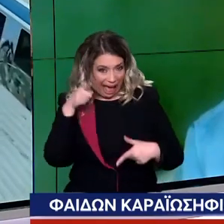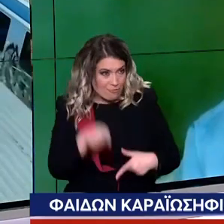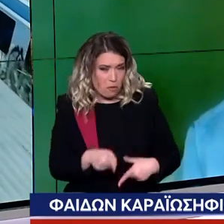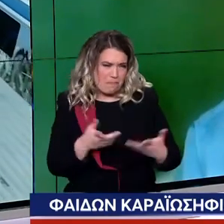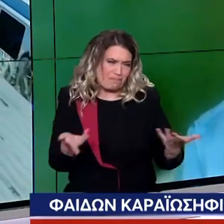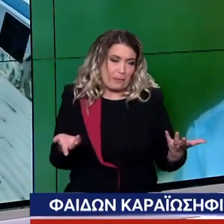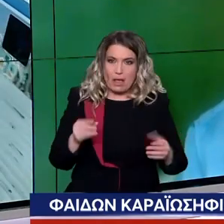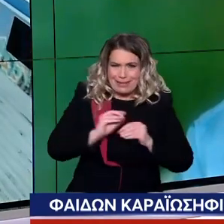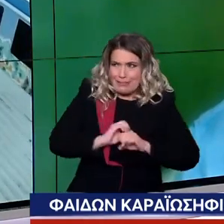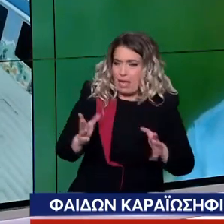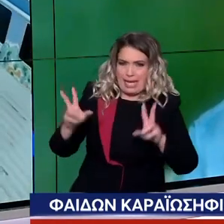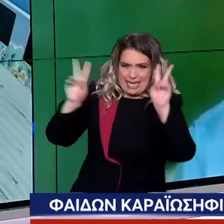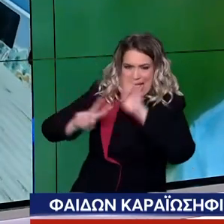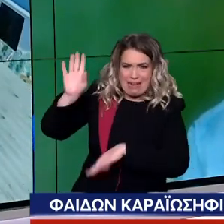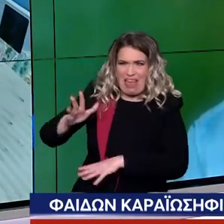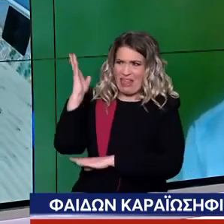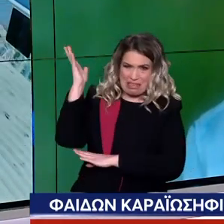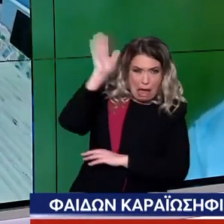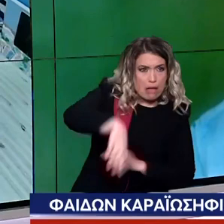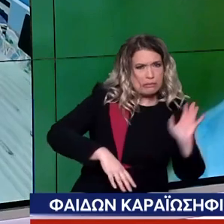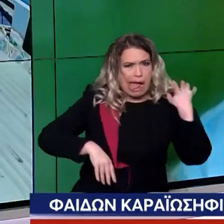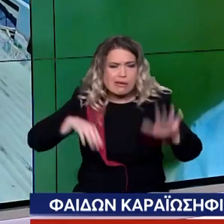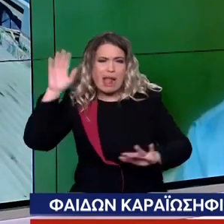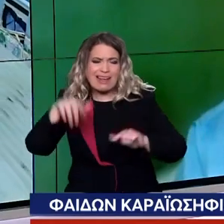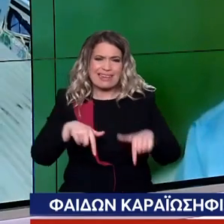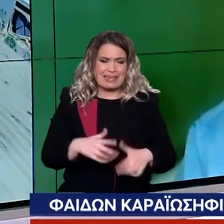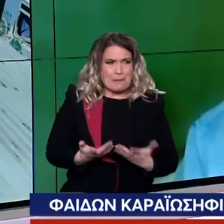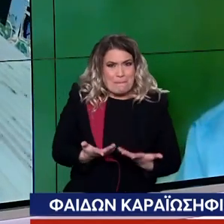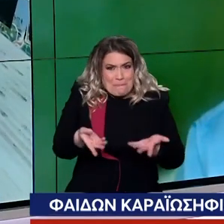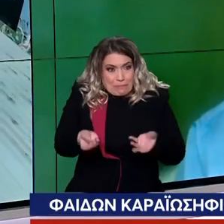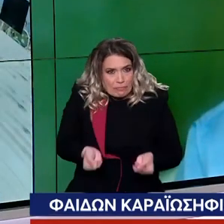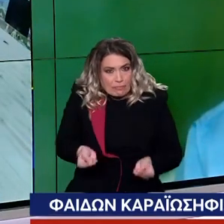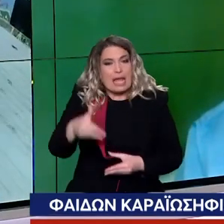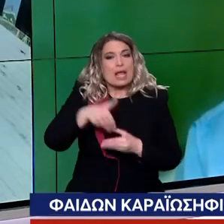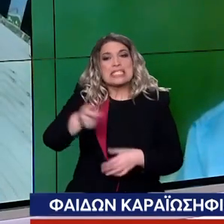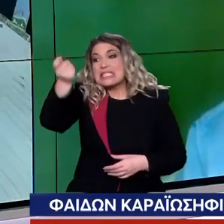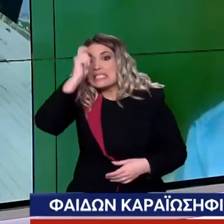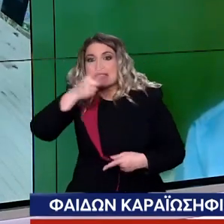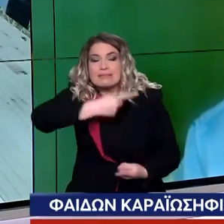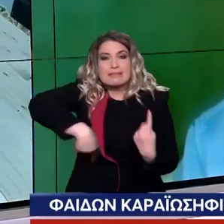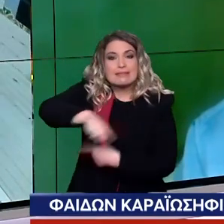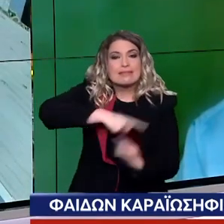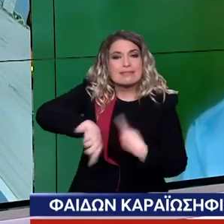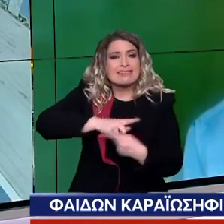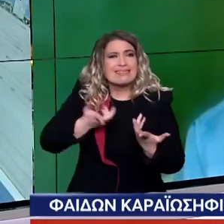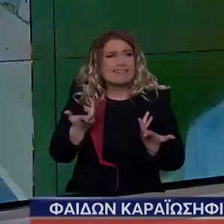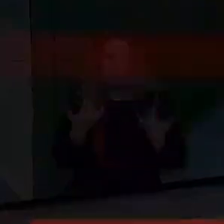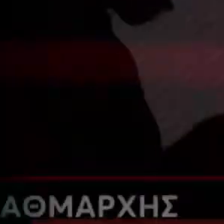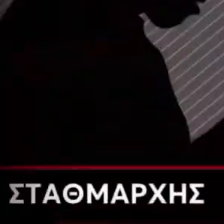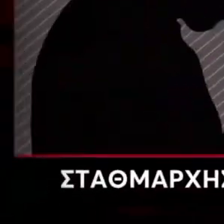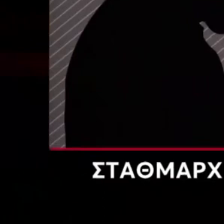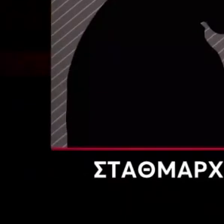καιρό της βλάβες έχουν πέσει δέντρα δεν δεν δεν και ακούστε τώρα πώς μιλάνε μεταξύ τους οι έμπειροι ελεγκτές ακούστε